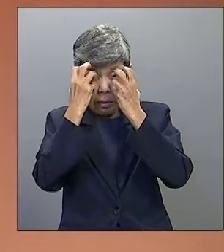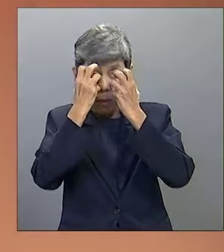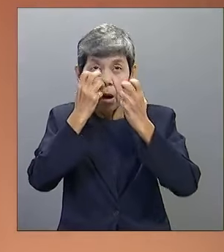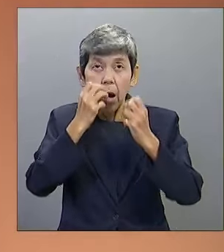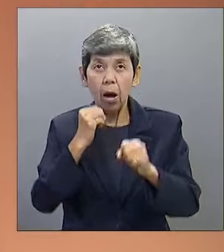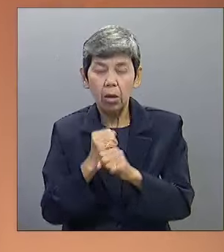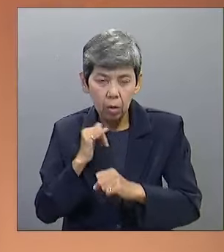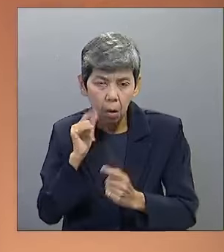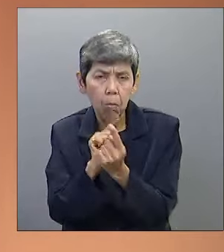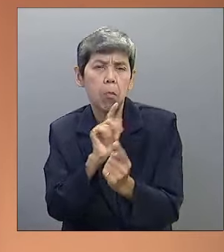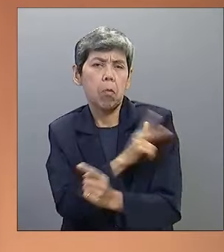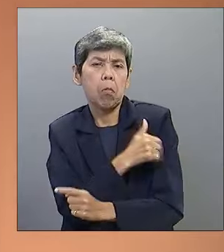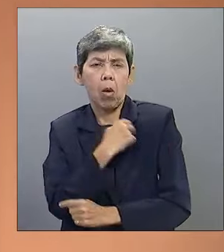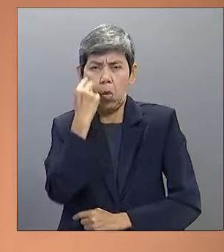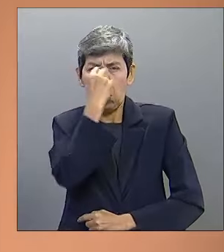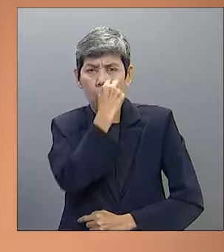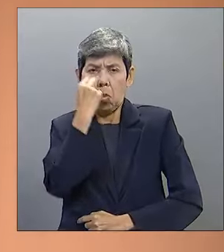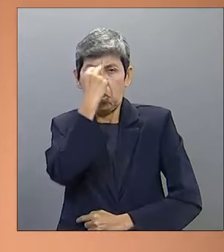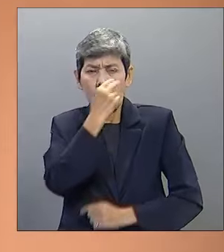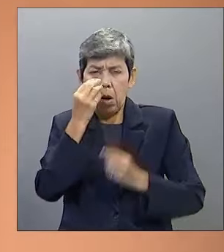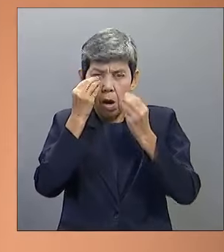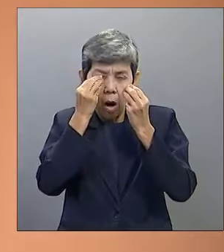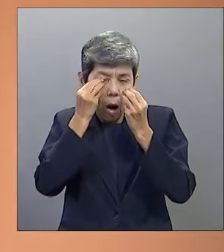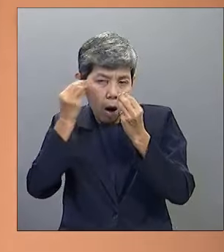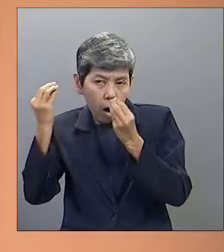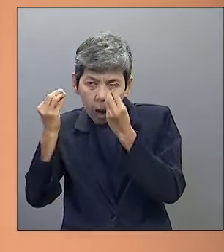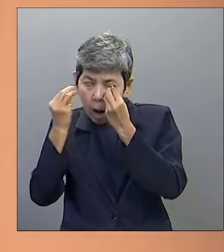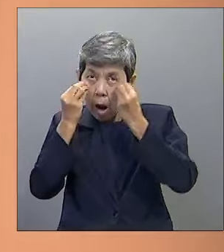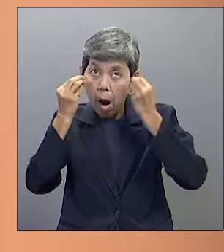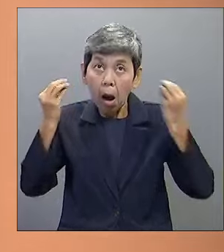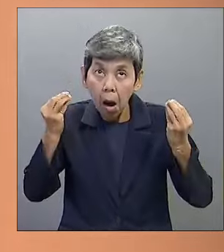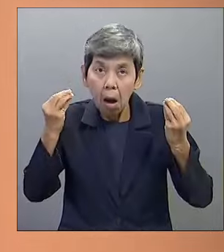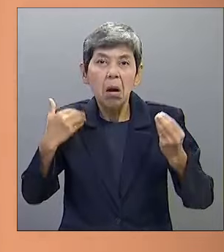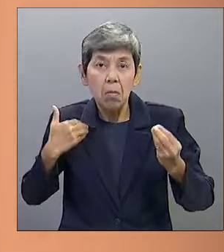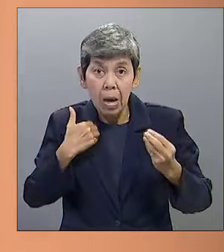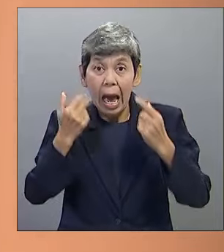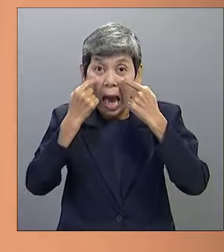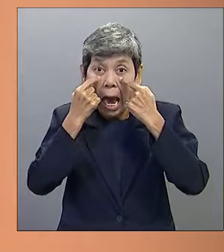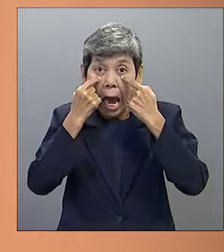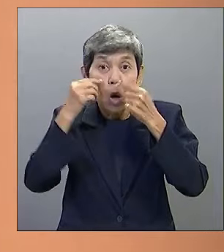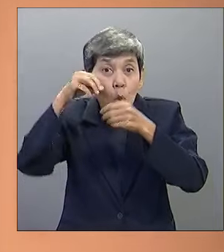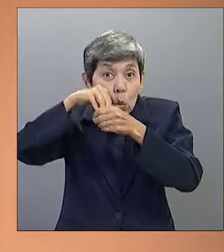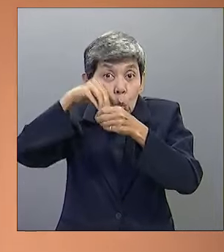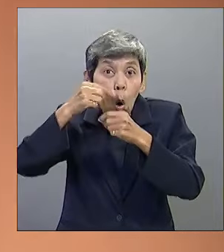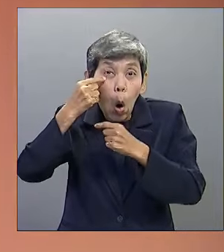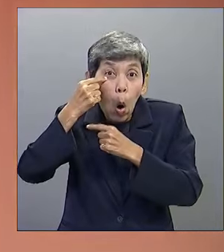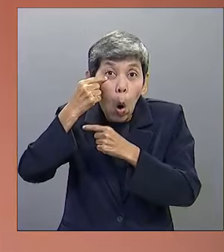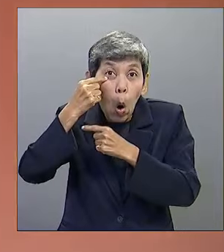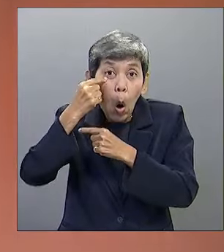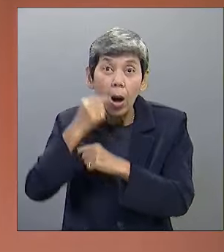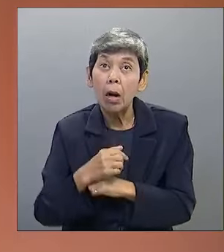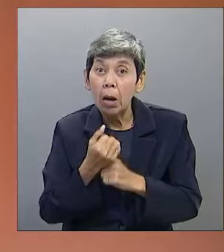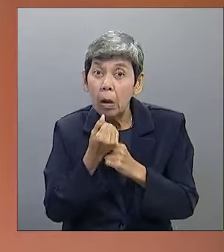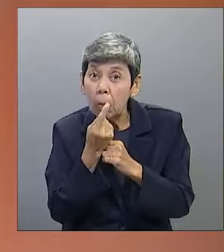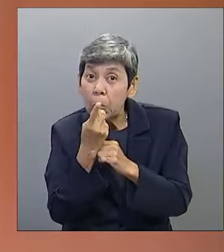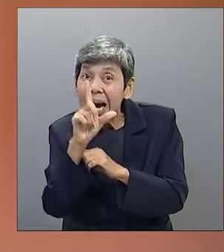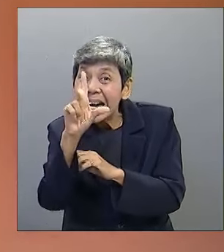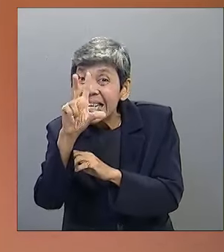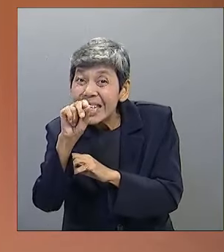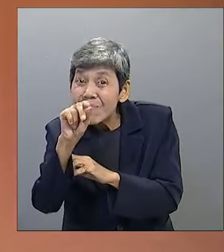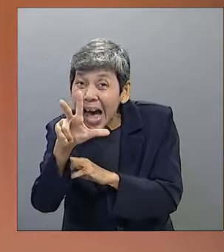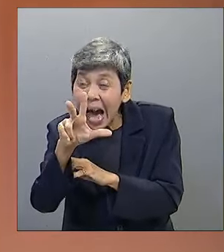เธอต้องไปพบจักษุแพทย์เพื่อช่วยถอดให้แล้วพบว่ามีคอนแทคเลนส์ค้างอยู่ในดวงตา23ชิ้น